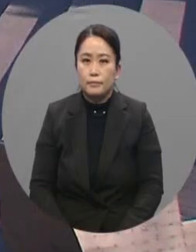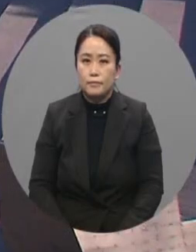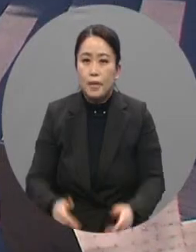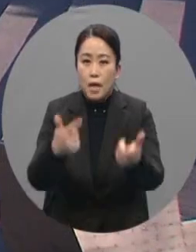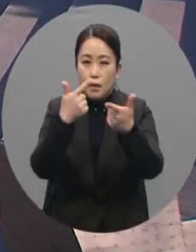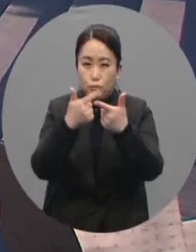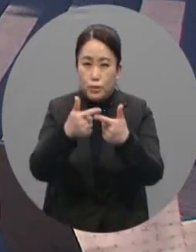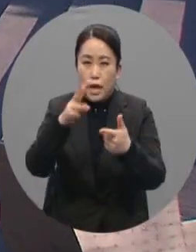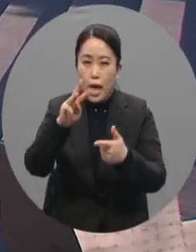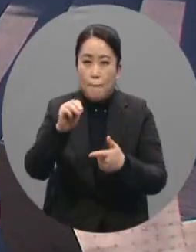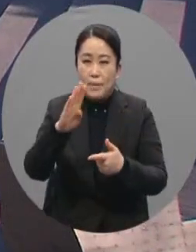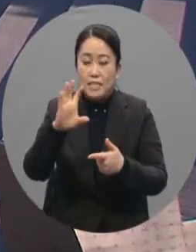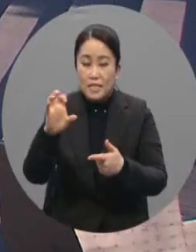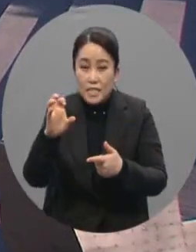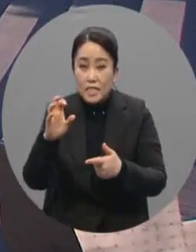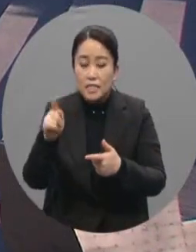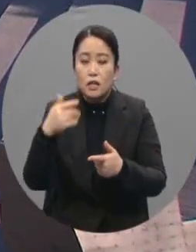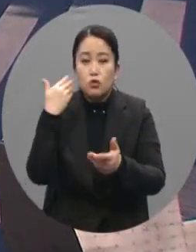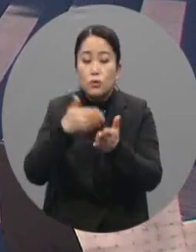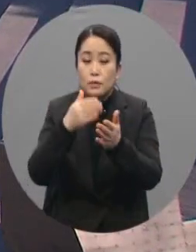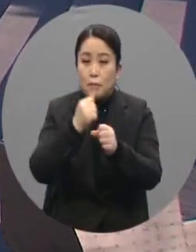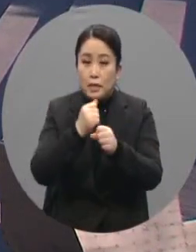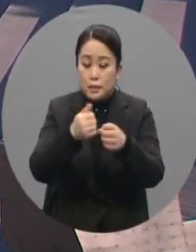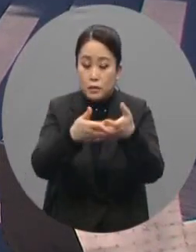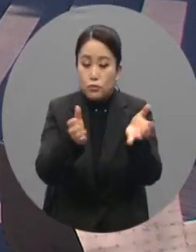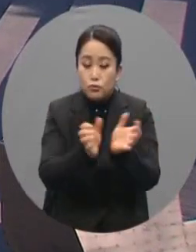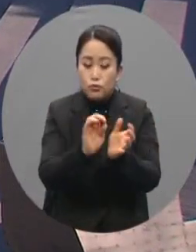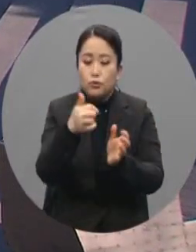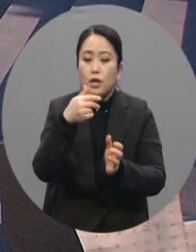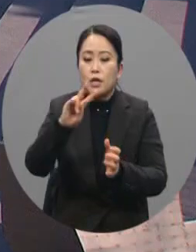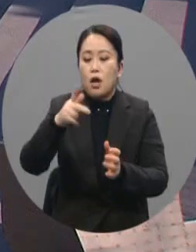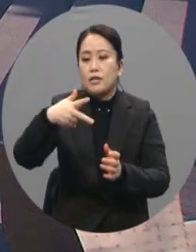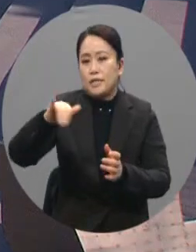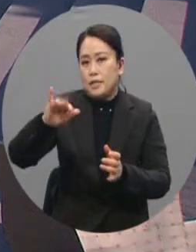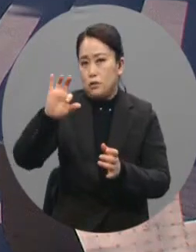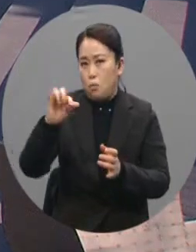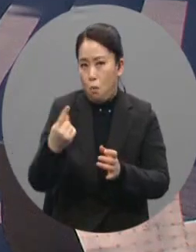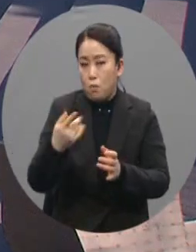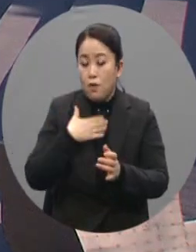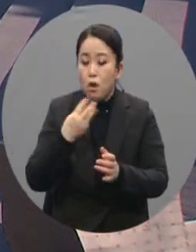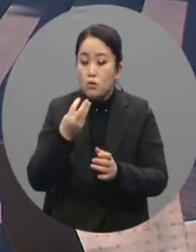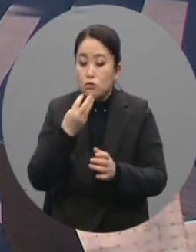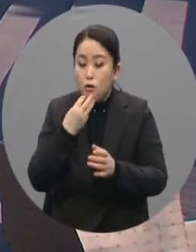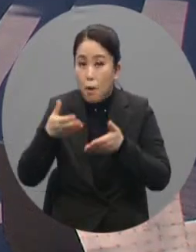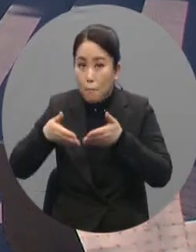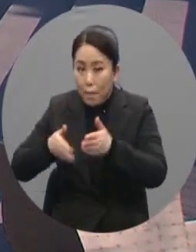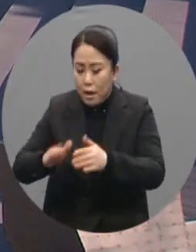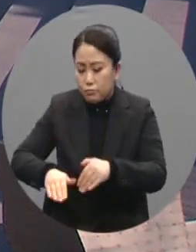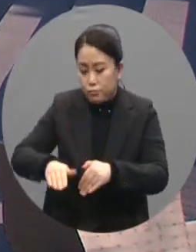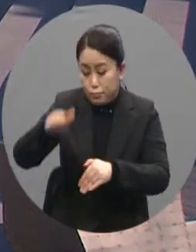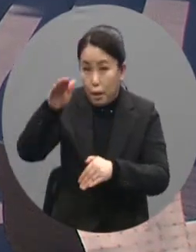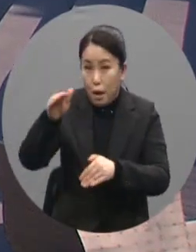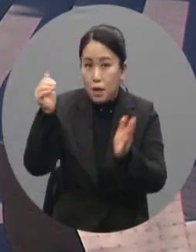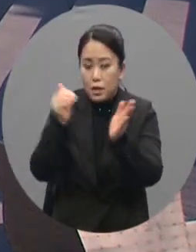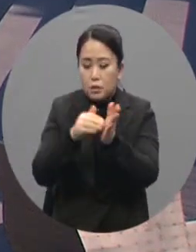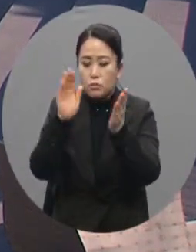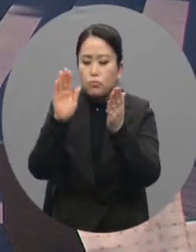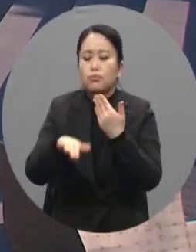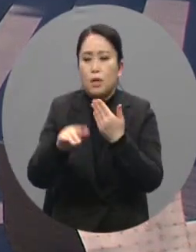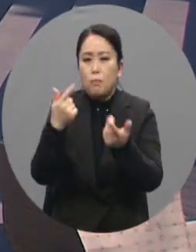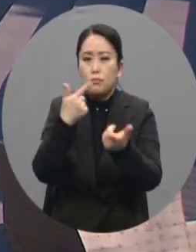부산 MBC 보도국 현지호 기자입니다. 저는 서울에서 나고 자랐고요. 부산에 일터를 잡은 지는 이제 딱 3년이 됐습니다.